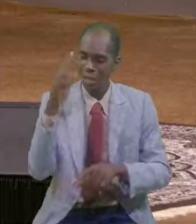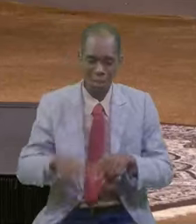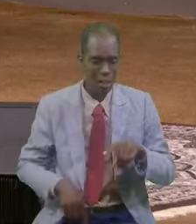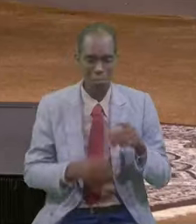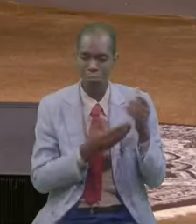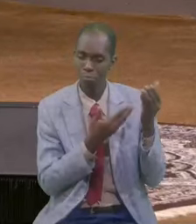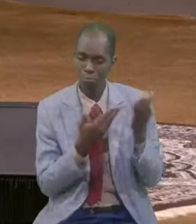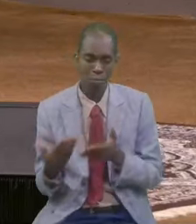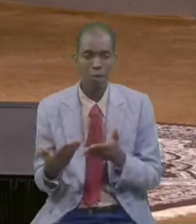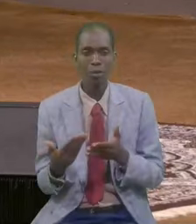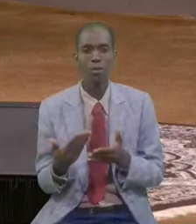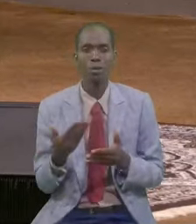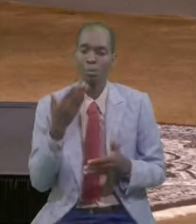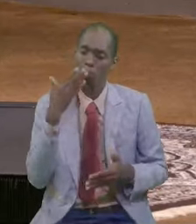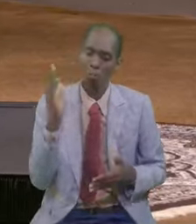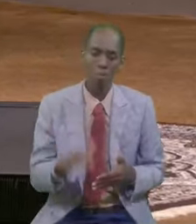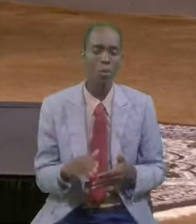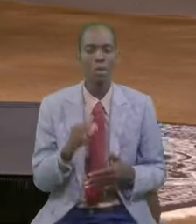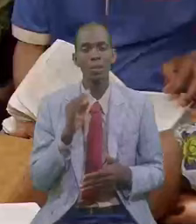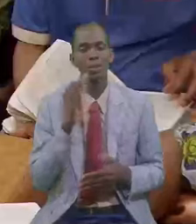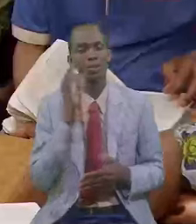porter de mauvais fruits.